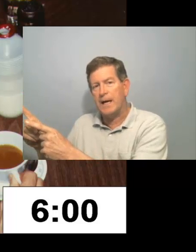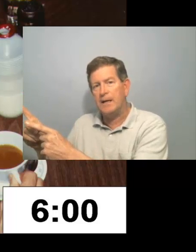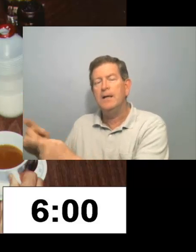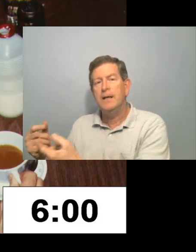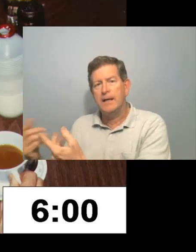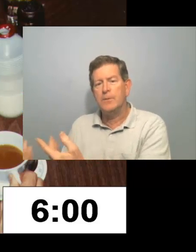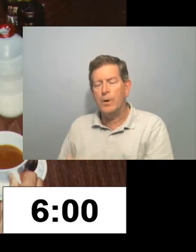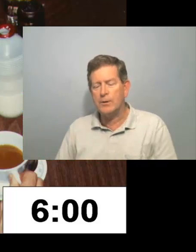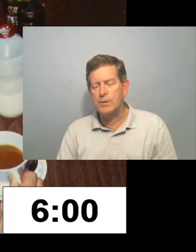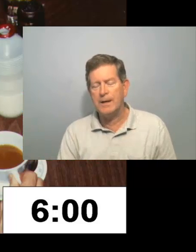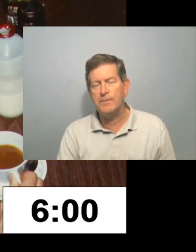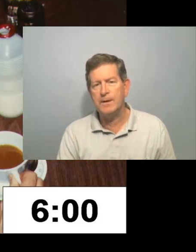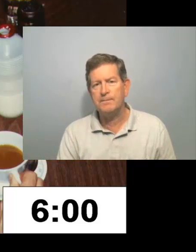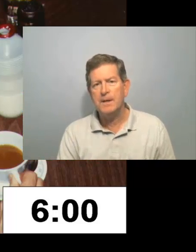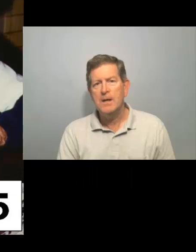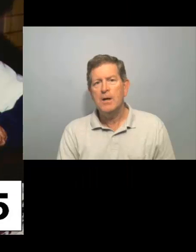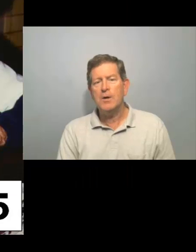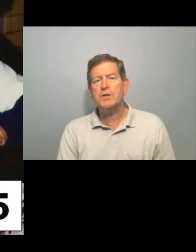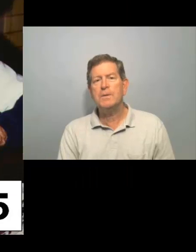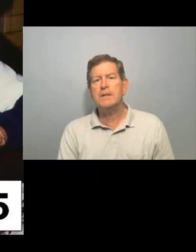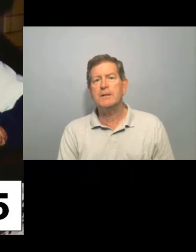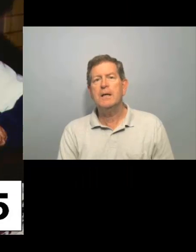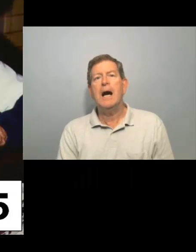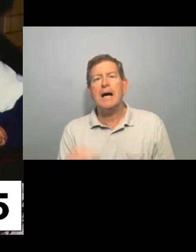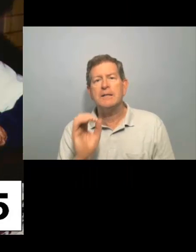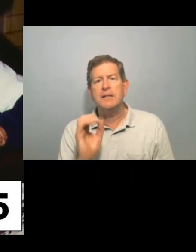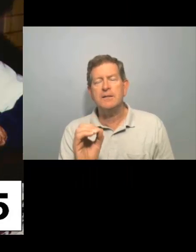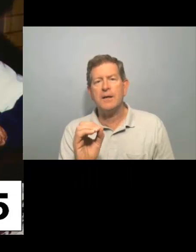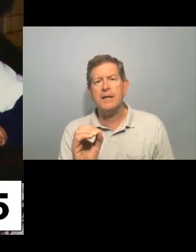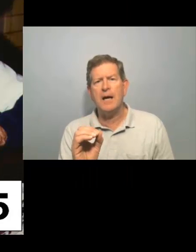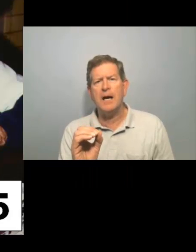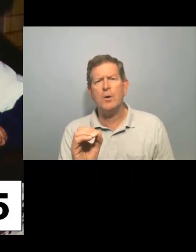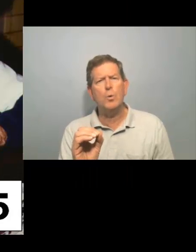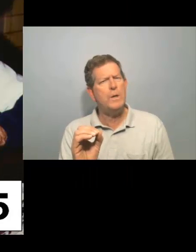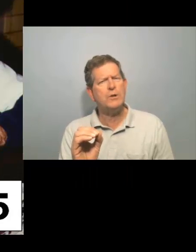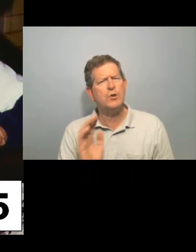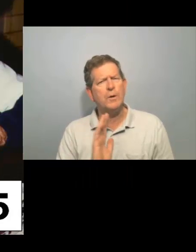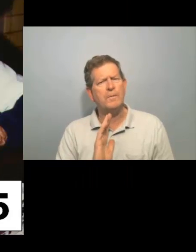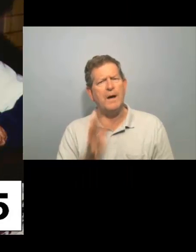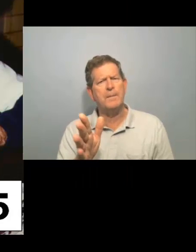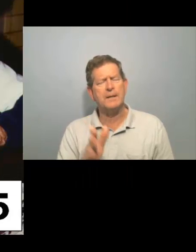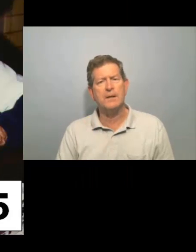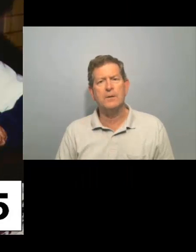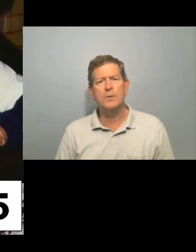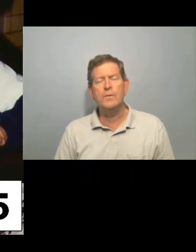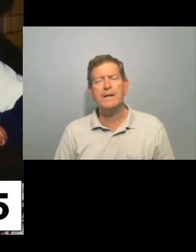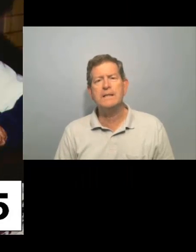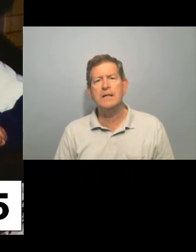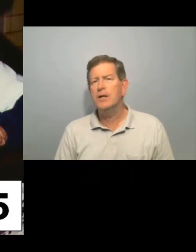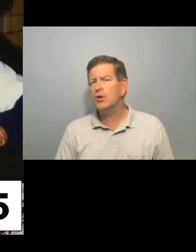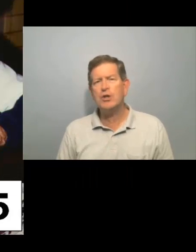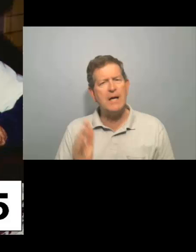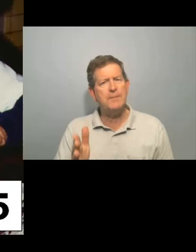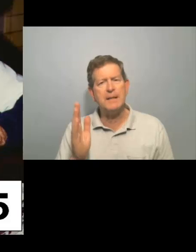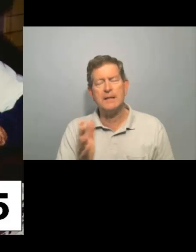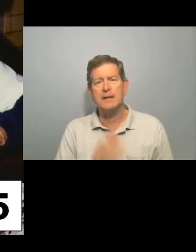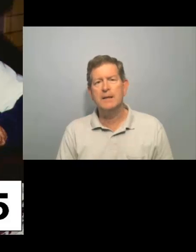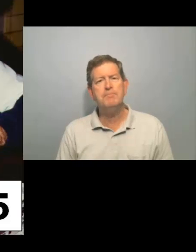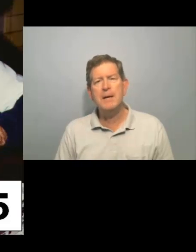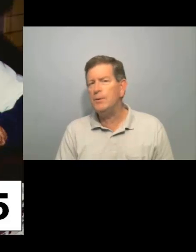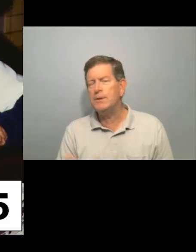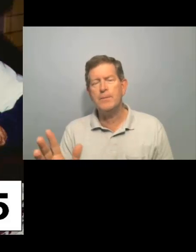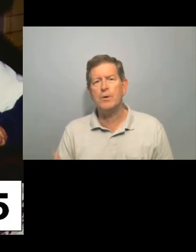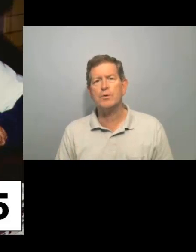le journal et de boire du café. Ensuite, à 6h15, où est-ce que John va maintenant? Où va-t-il chaque